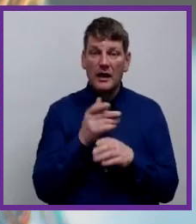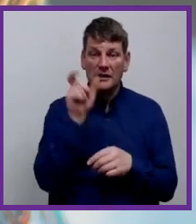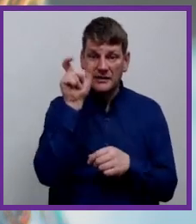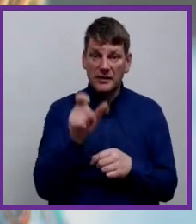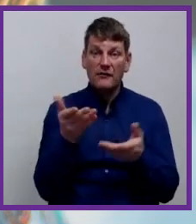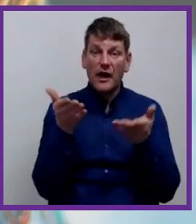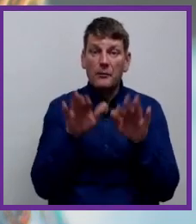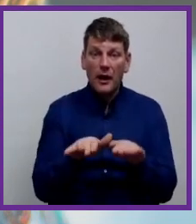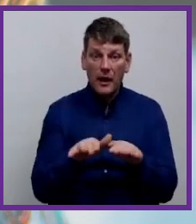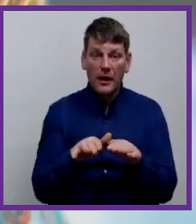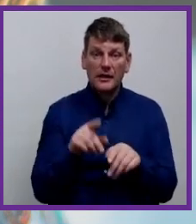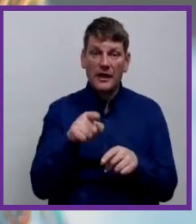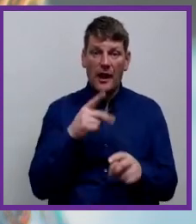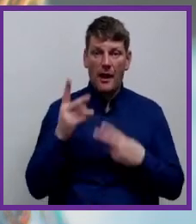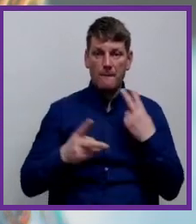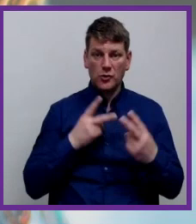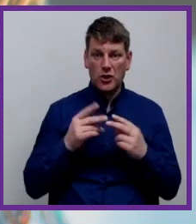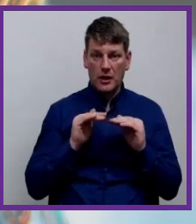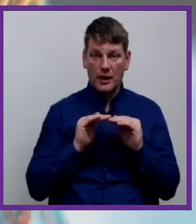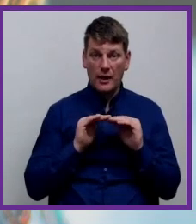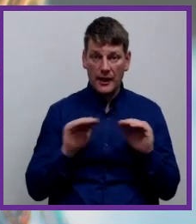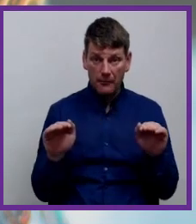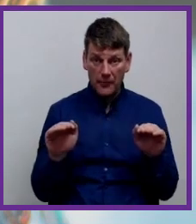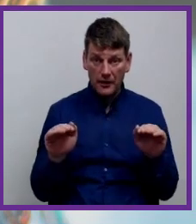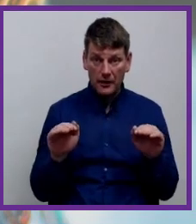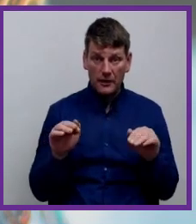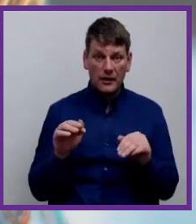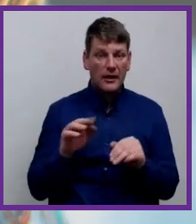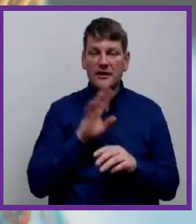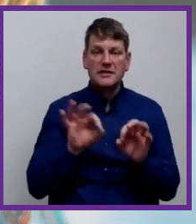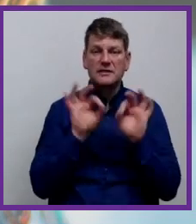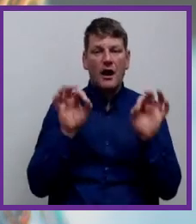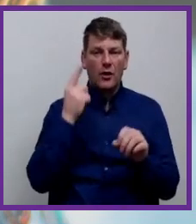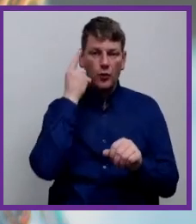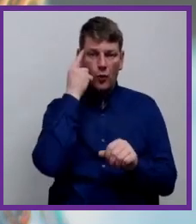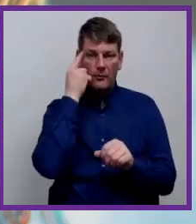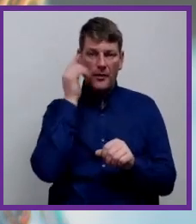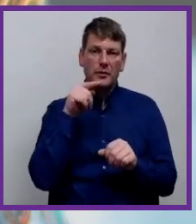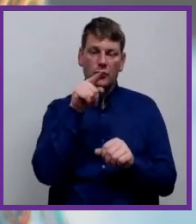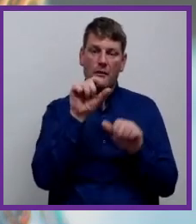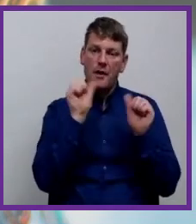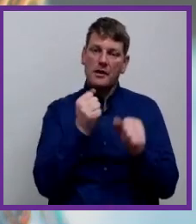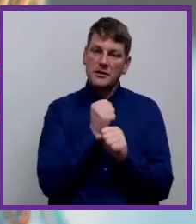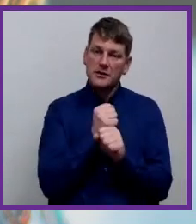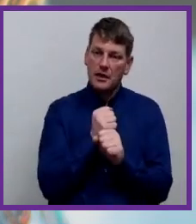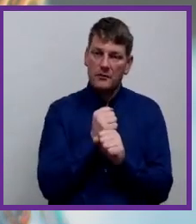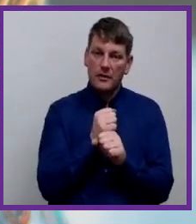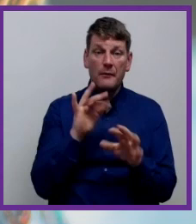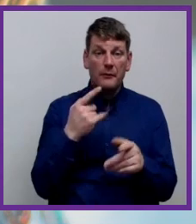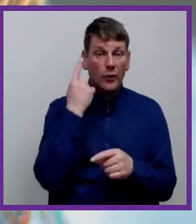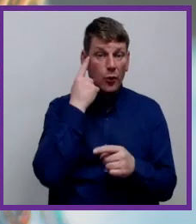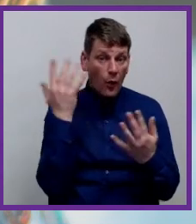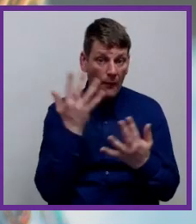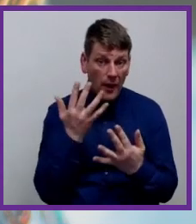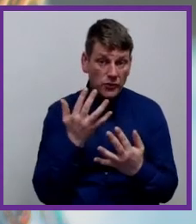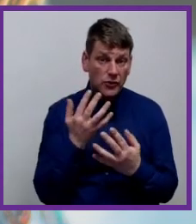paliek šajā te emocionālajā līmenī, ja tad nemaz nesāk domāt par šo te mākslas darbu. Bet domāšana, vai kā